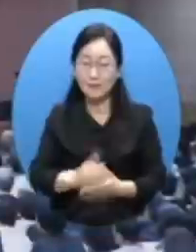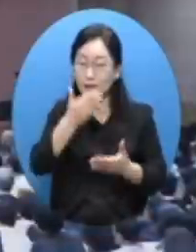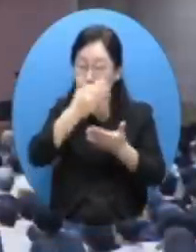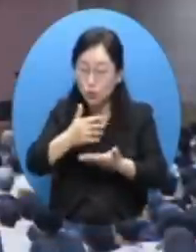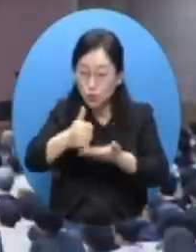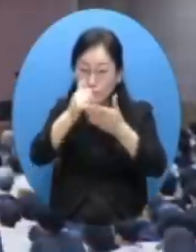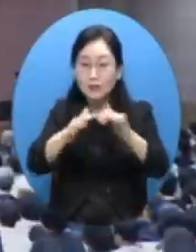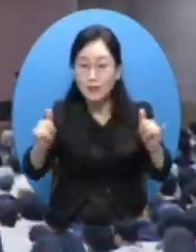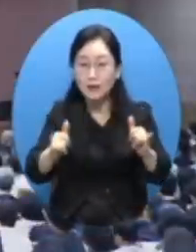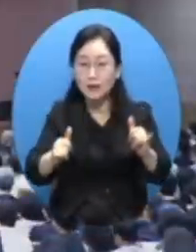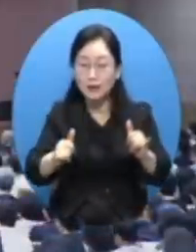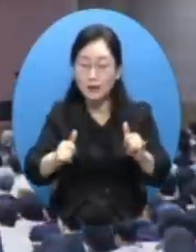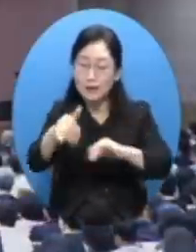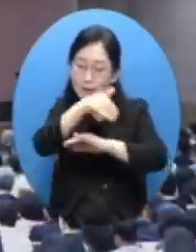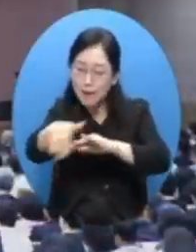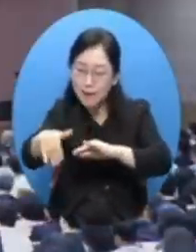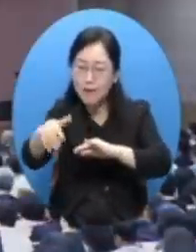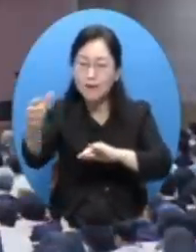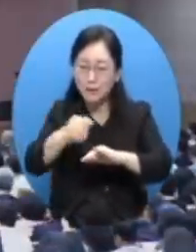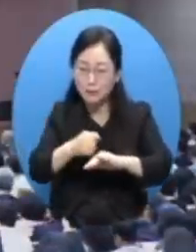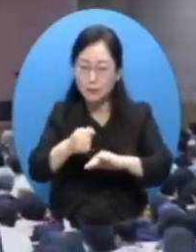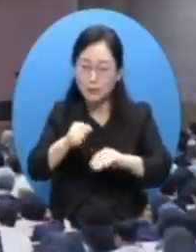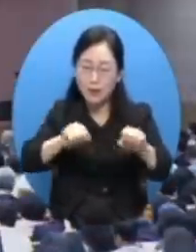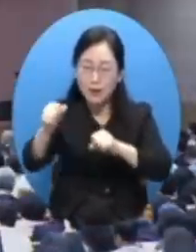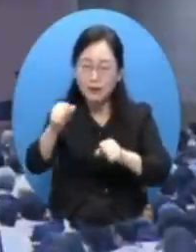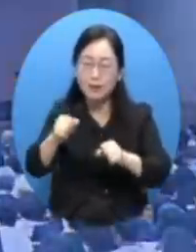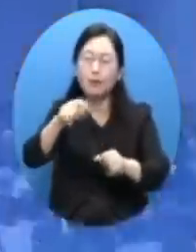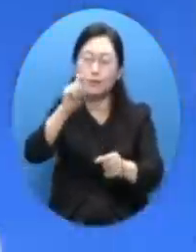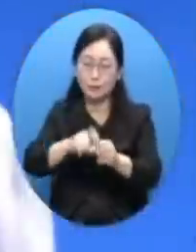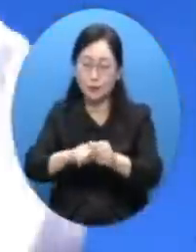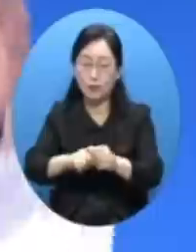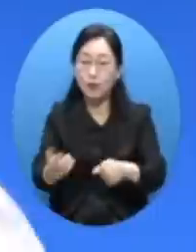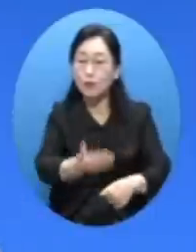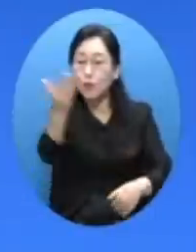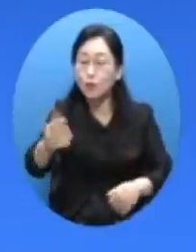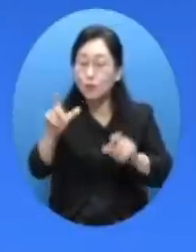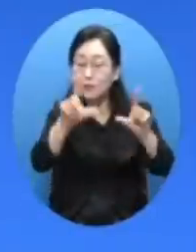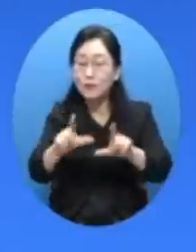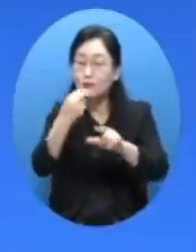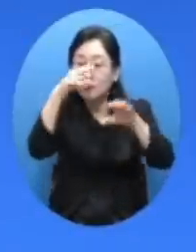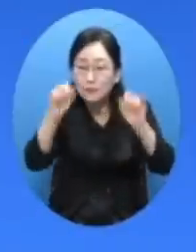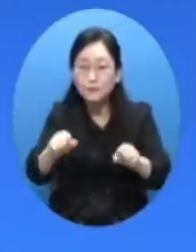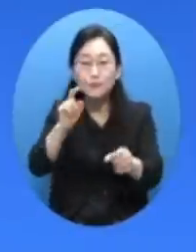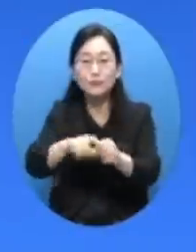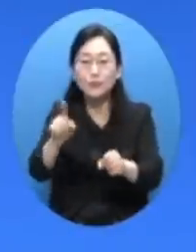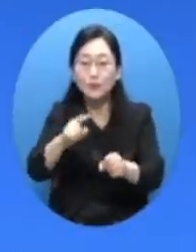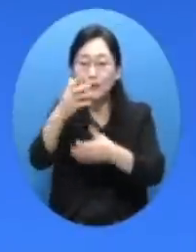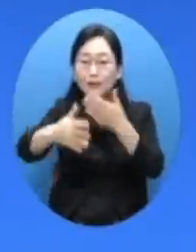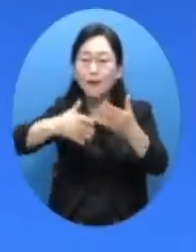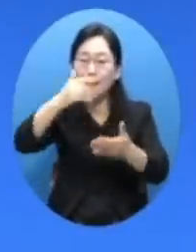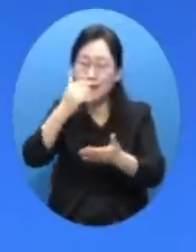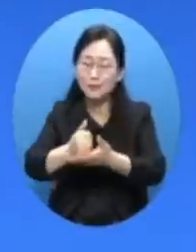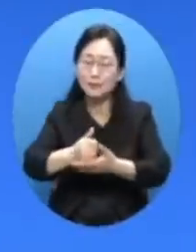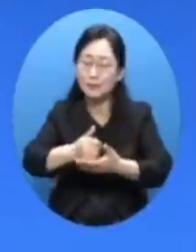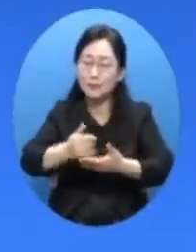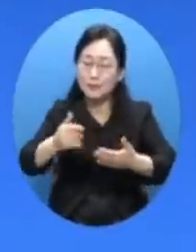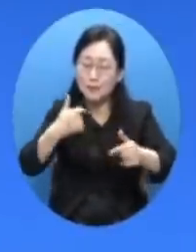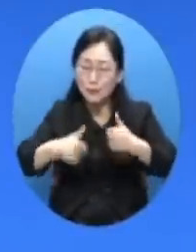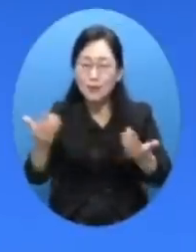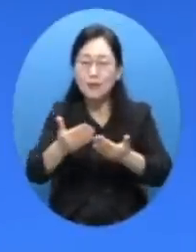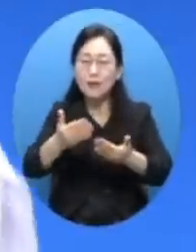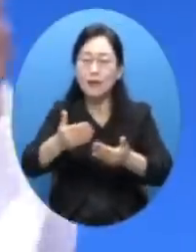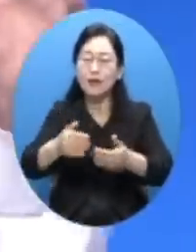존귀한 사람들은 존귀한 일을 행하기 위해서 존재하는 것입니다. 여러분이 왜 존재하느냐? 하나님이 기뻐하시는 존귀한 일을 하기 위해서 존재하는